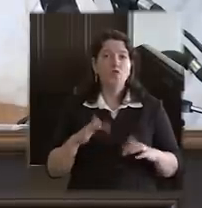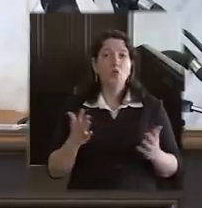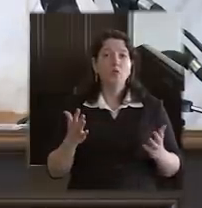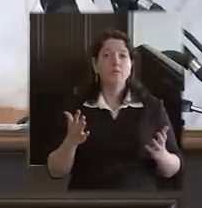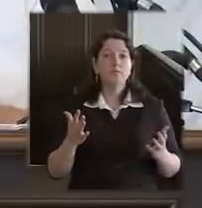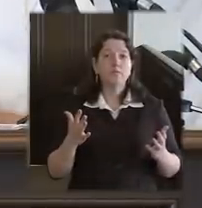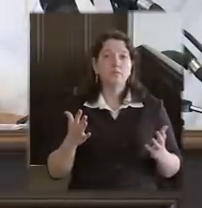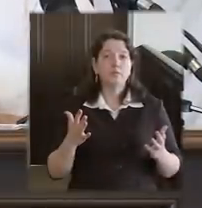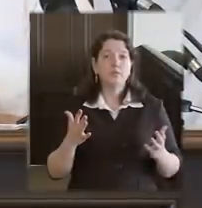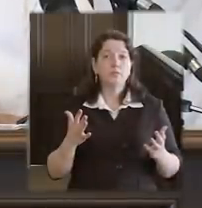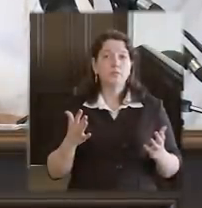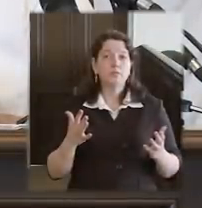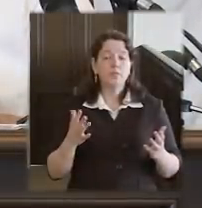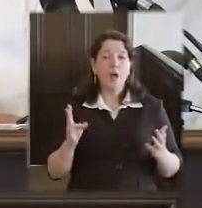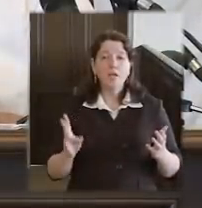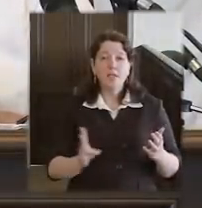И вдруг